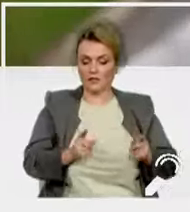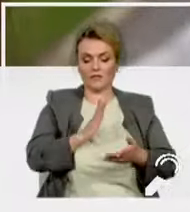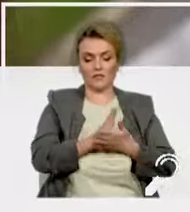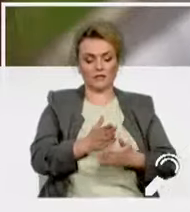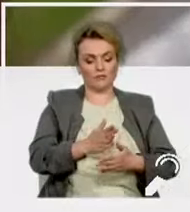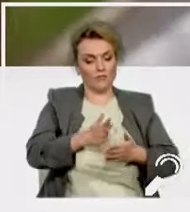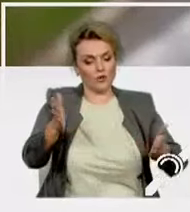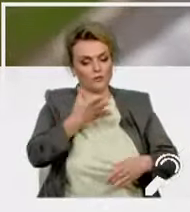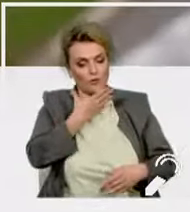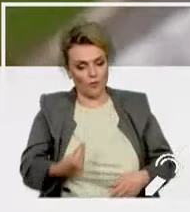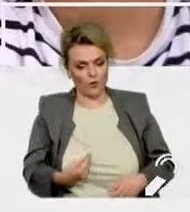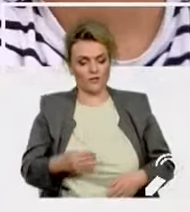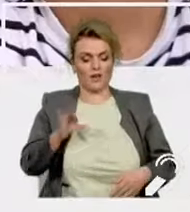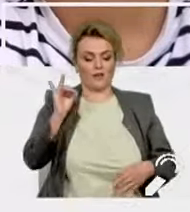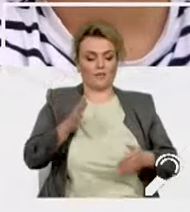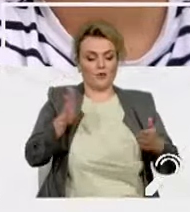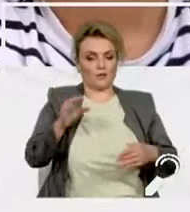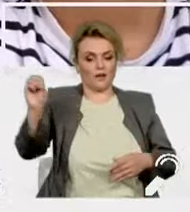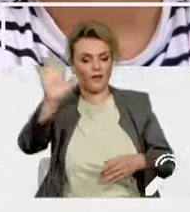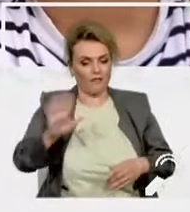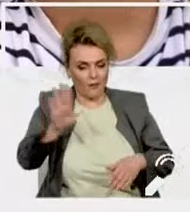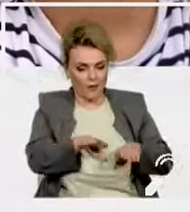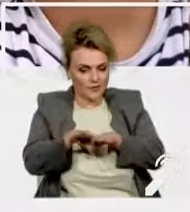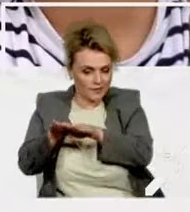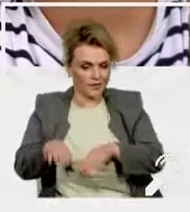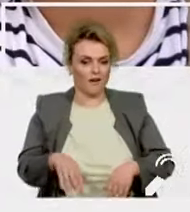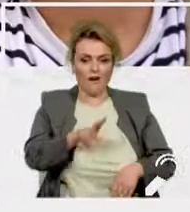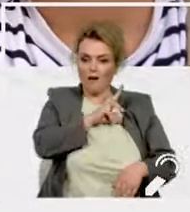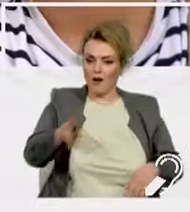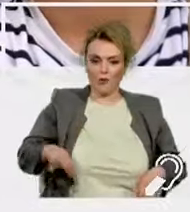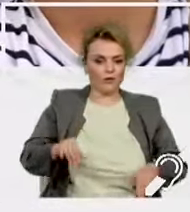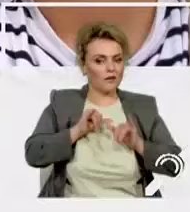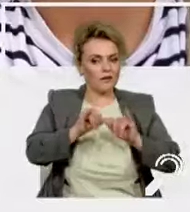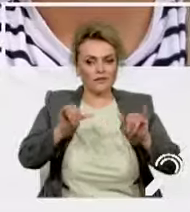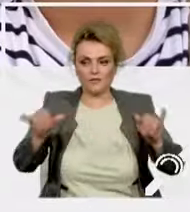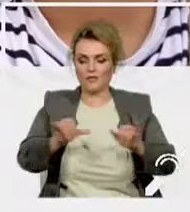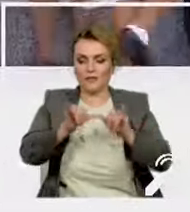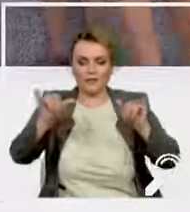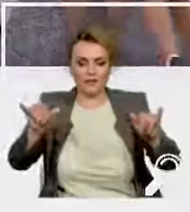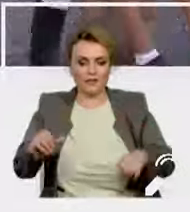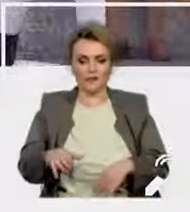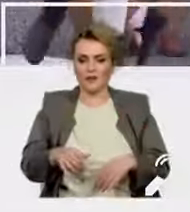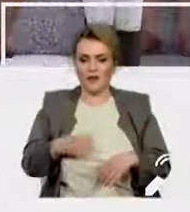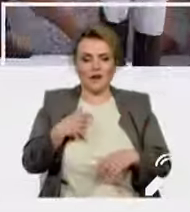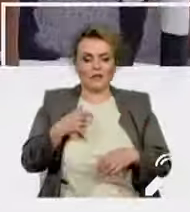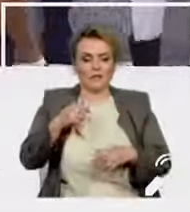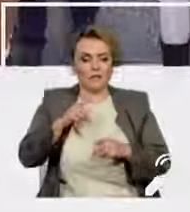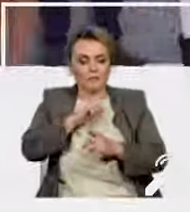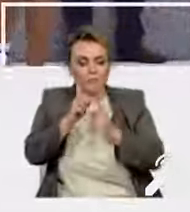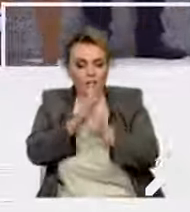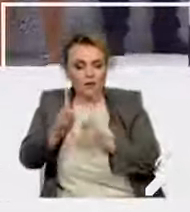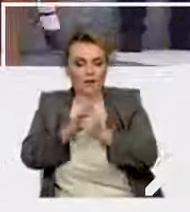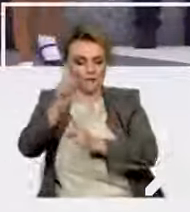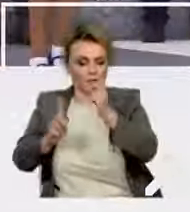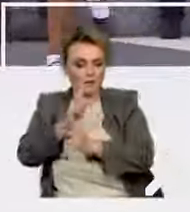european și mai atractiv. Cahulul se dezvoltă de nerecunoscut pe zi ce treci. Pentru asta noi trebuie să